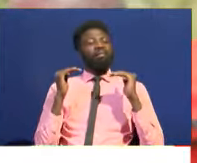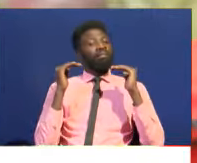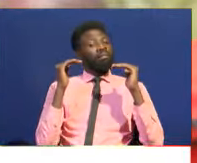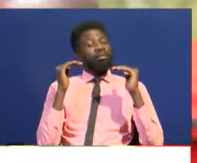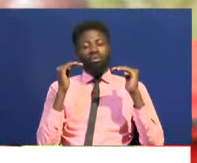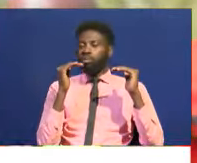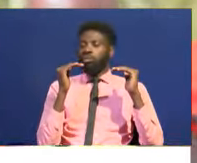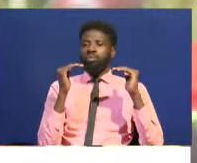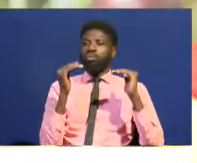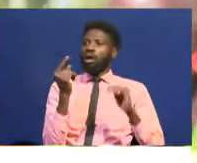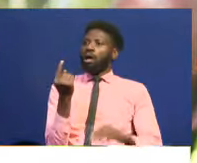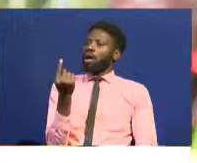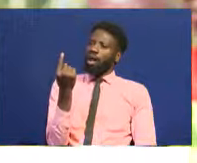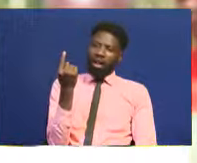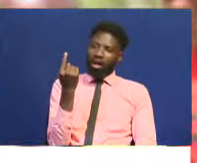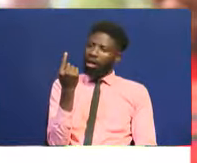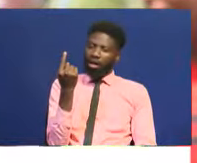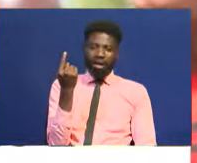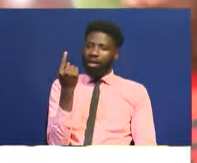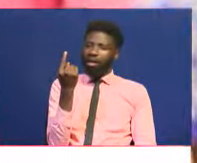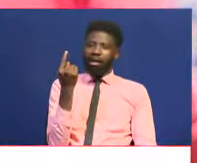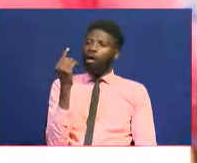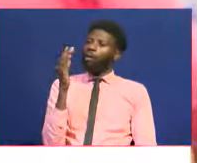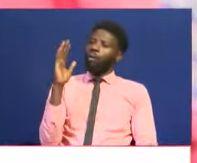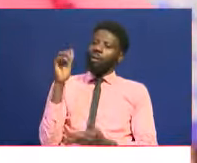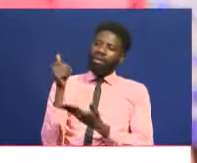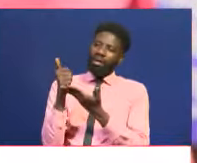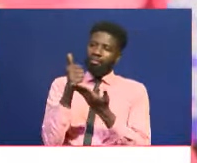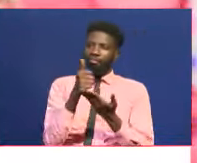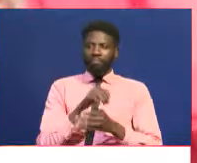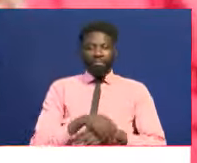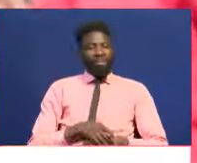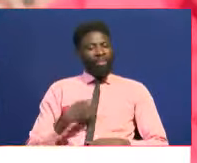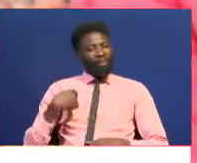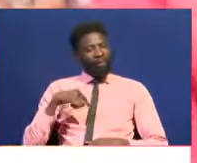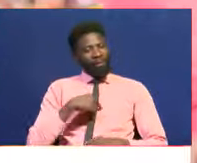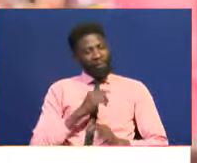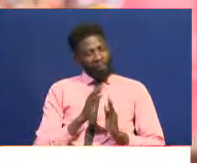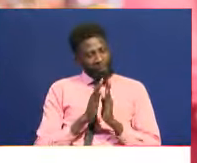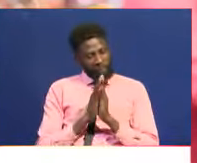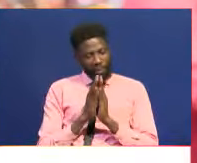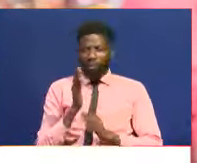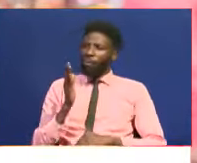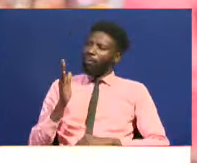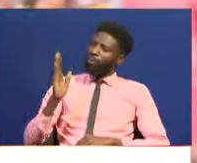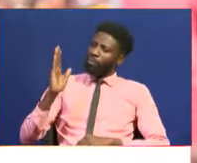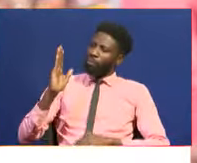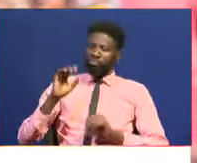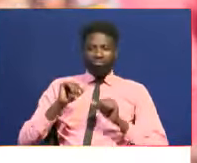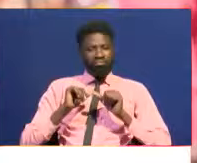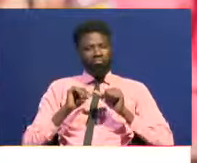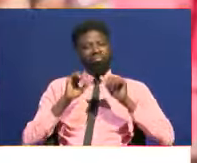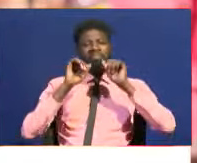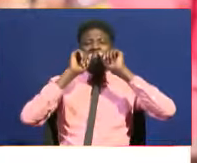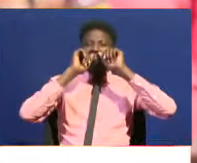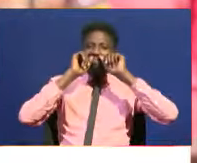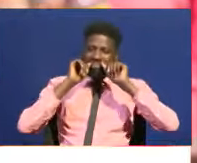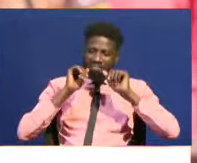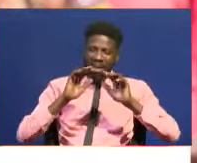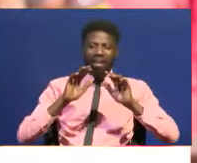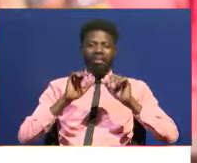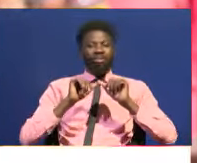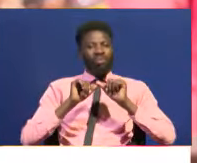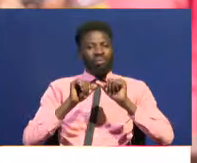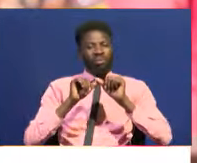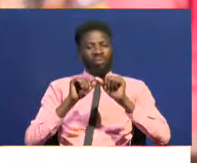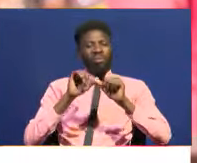si uweza wake, bali ni uweza wa Mwenyezi Mungu. Na tunamuombea Mungu amrehemu azindi kuwa kiongozi mwema kwa sababu